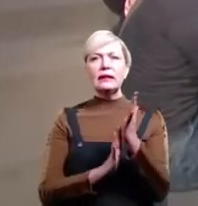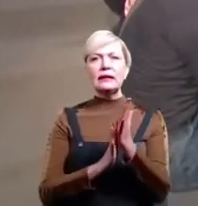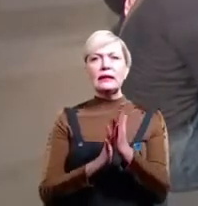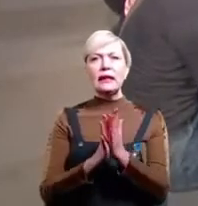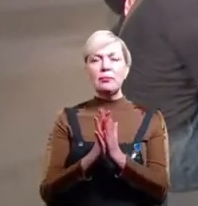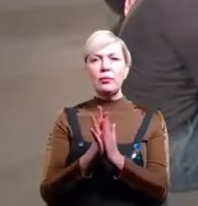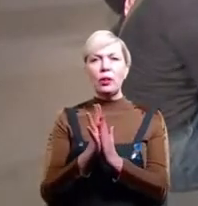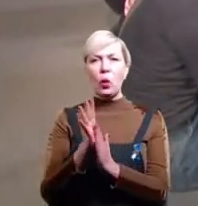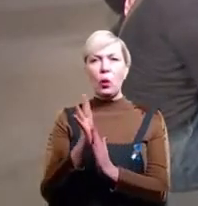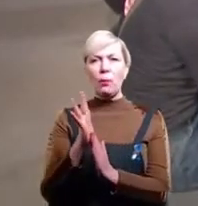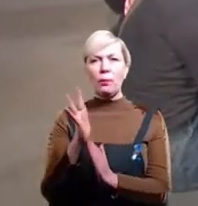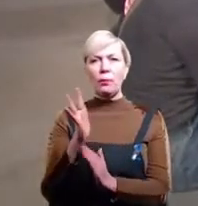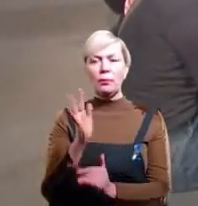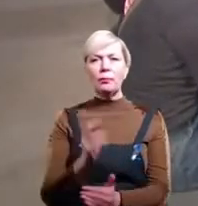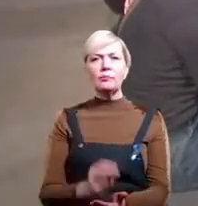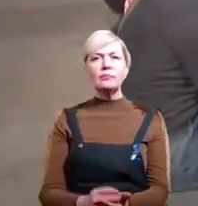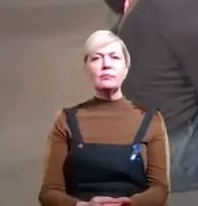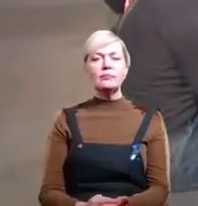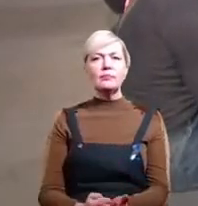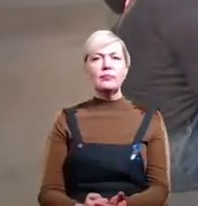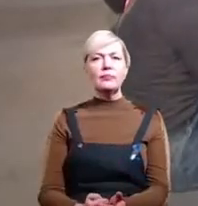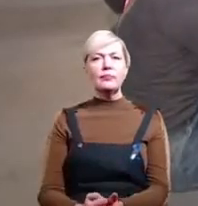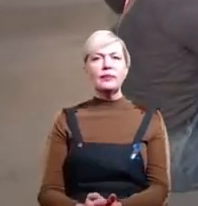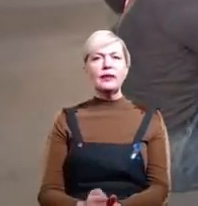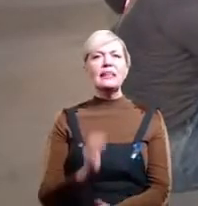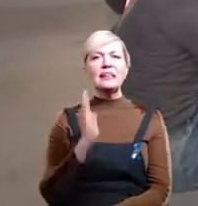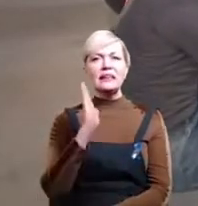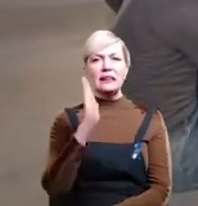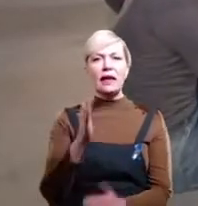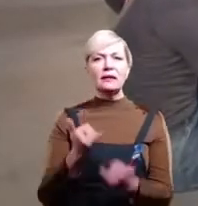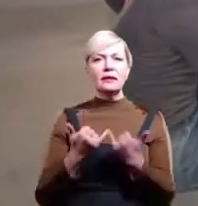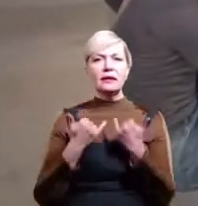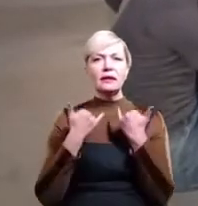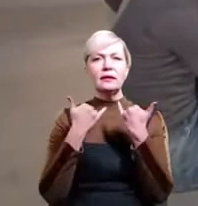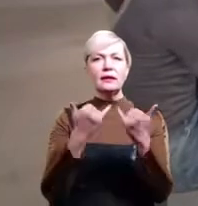стеблом. Стане для когось. Стане для